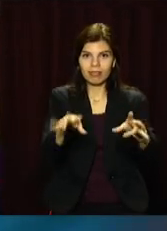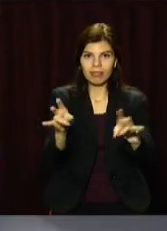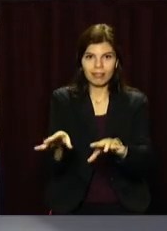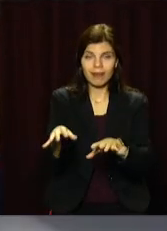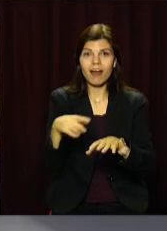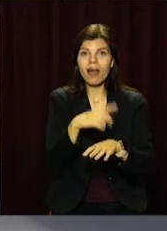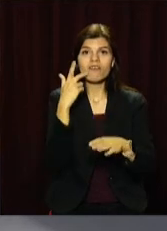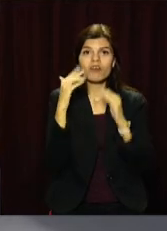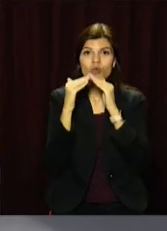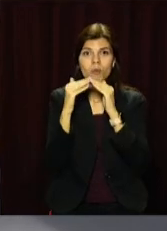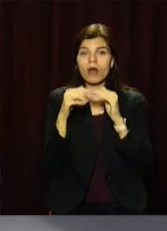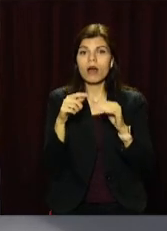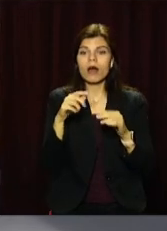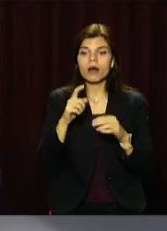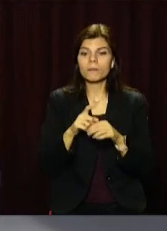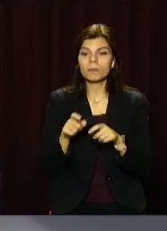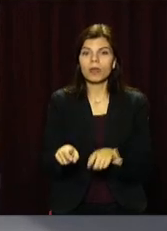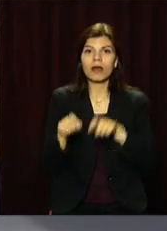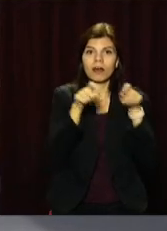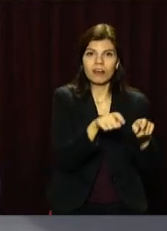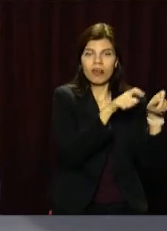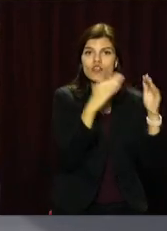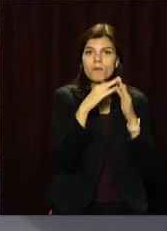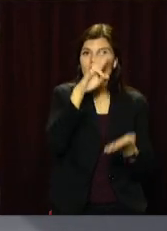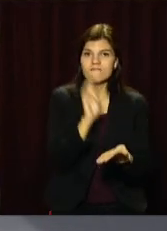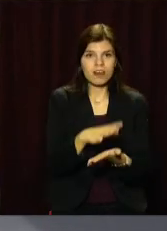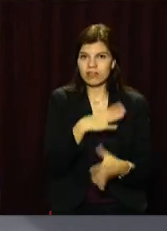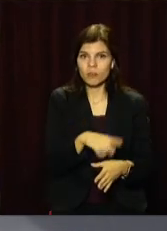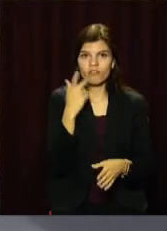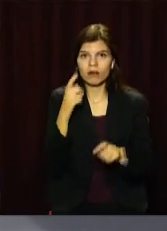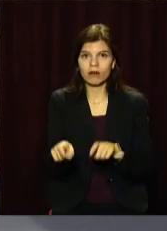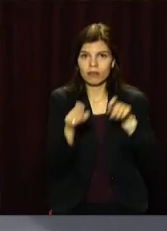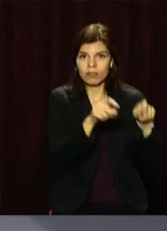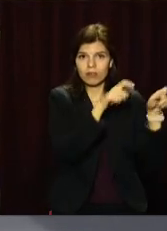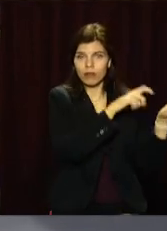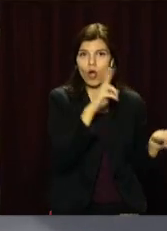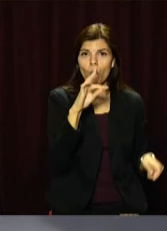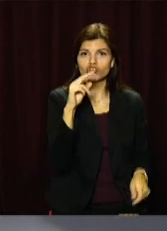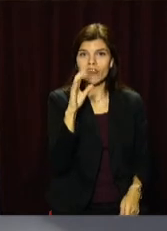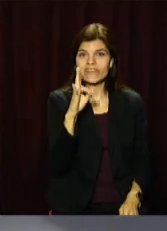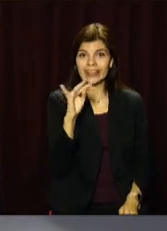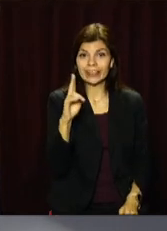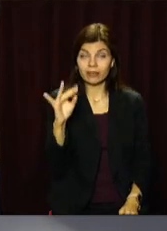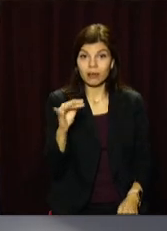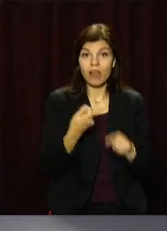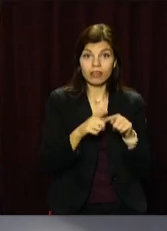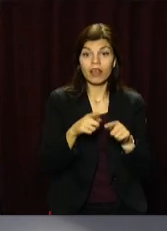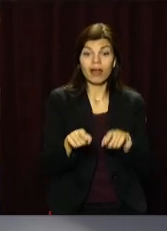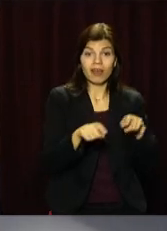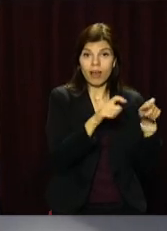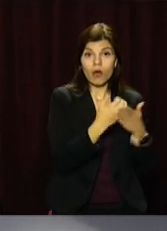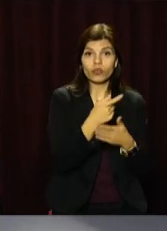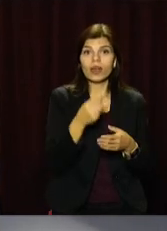цих речей не повинно було бути багато. Вони дуже мобільні, постійно їх переносили з собою. А от та кераміка, яка вже розбивалася і